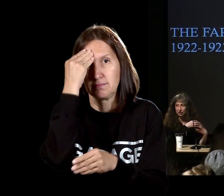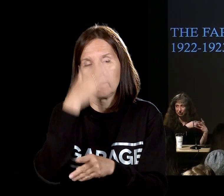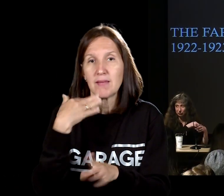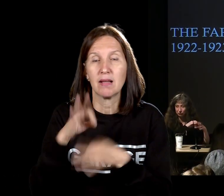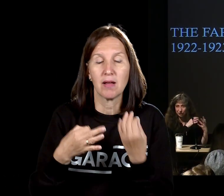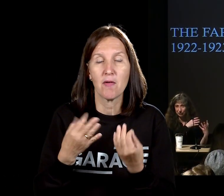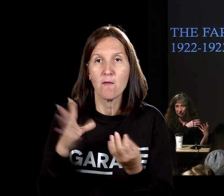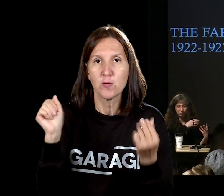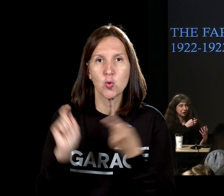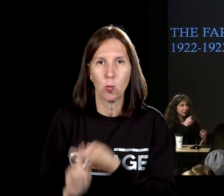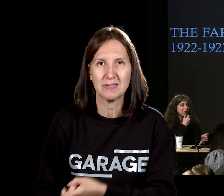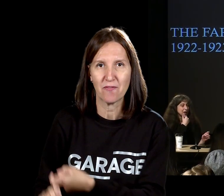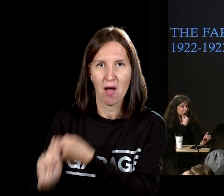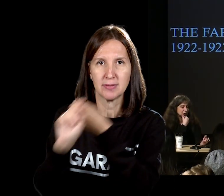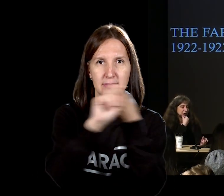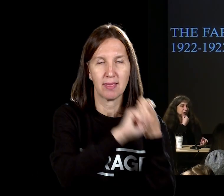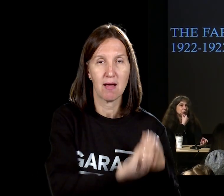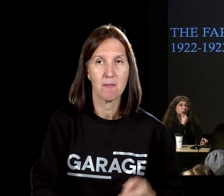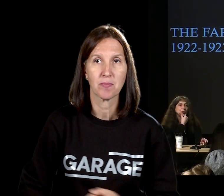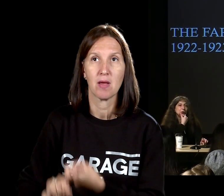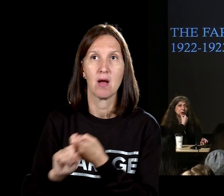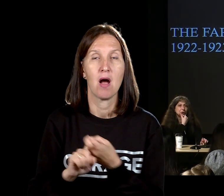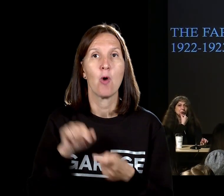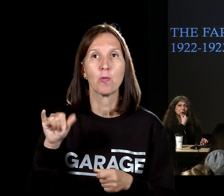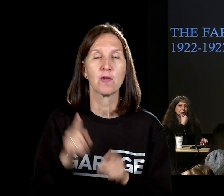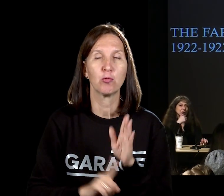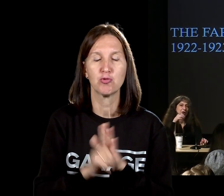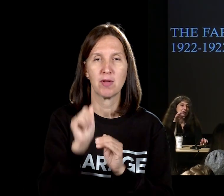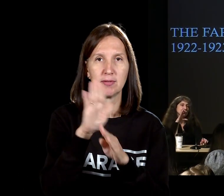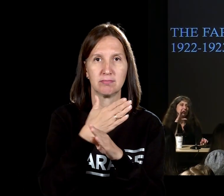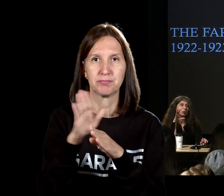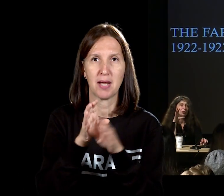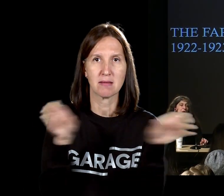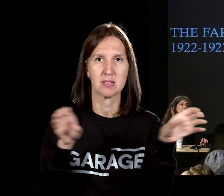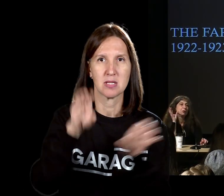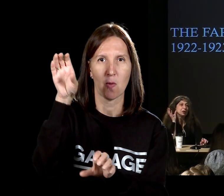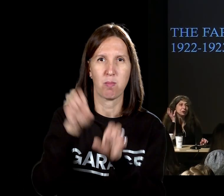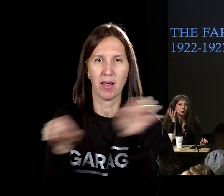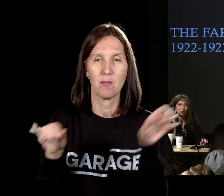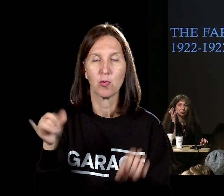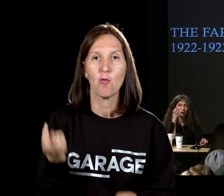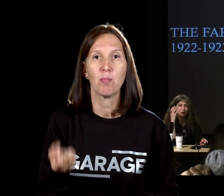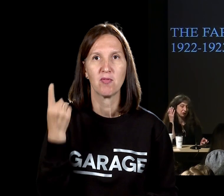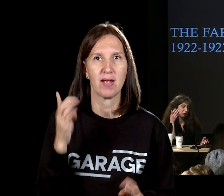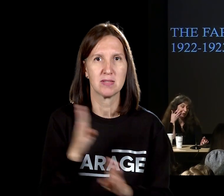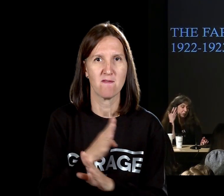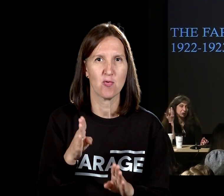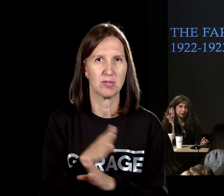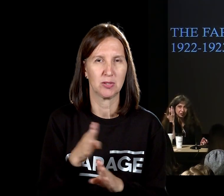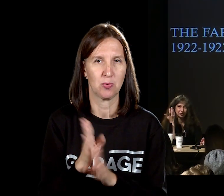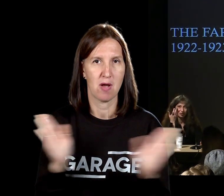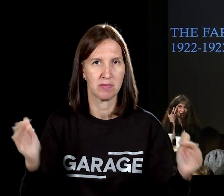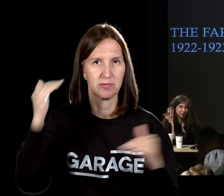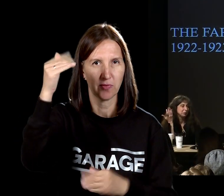все связано в эту вязь орнамента, начинает становиться все более и более раздробленным, да, начинает становиться все, в нем появляется воздух, он начинает